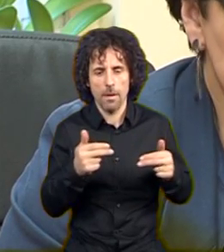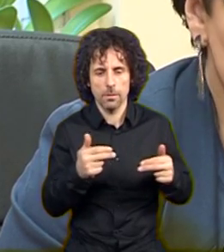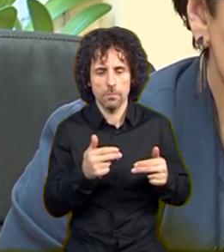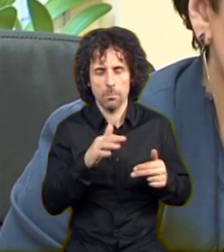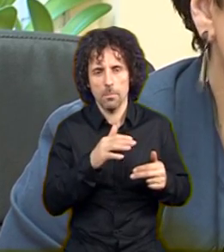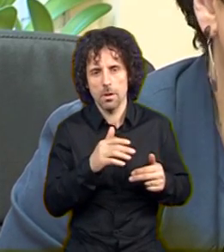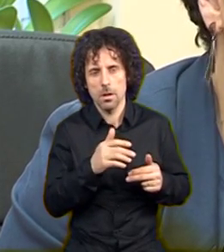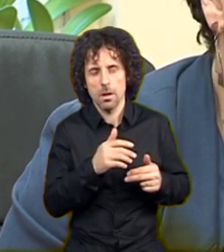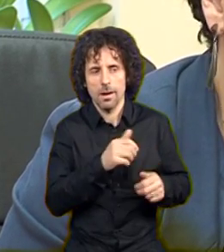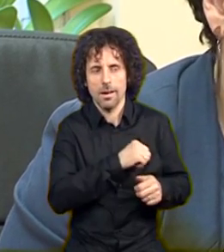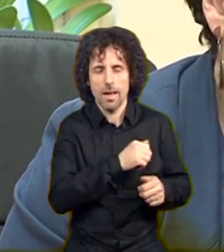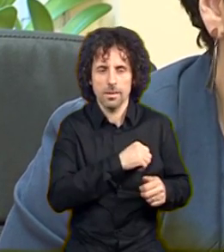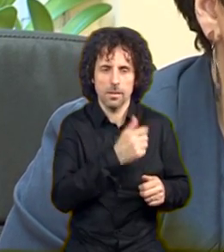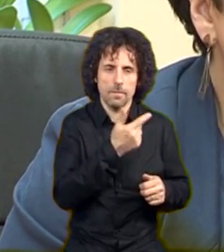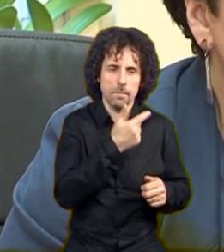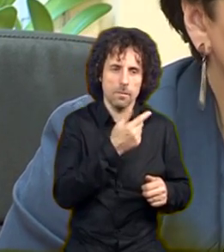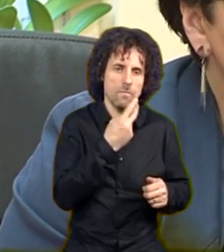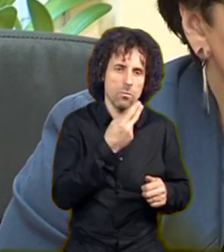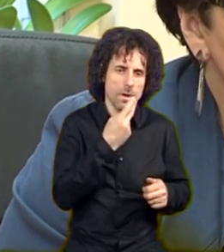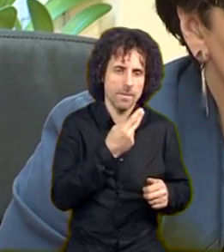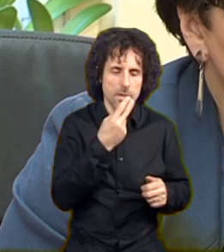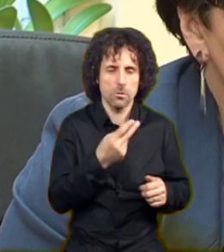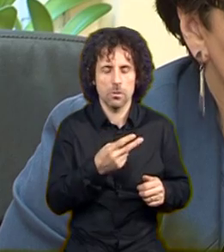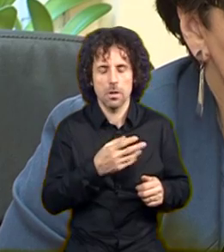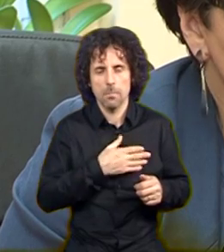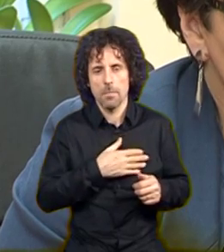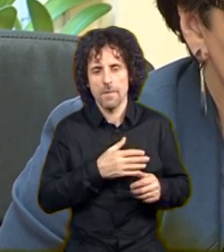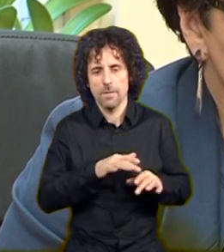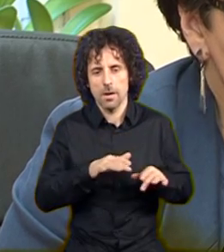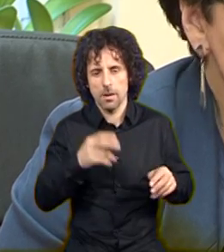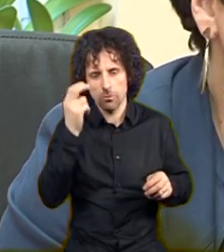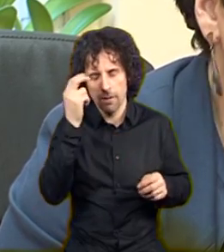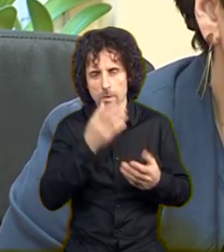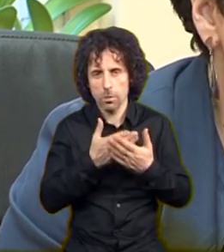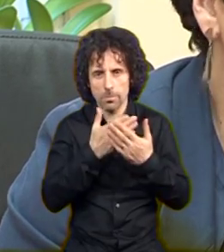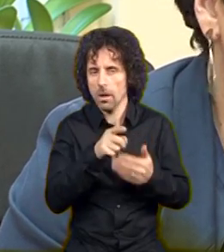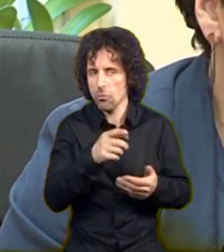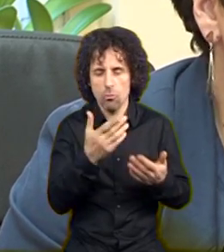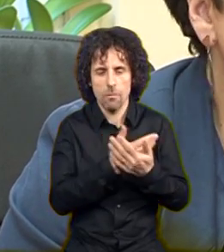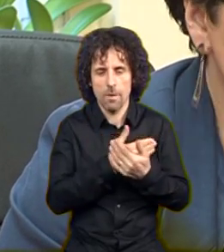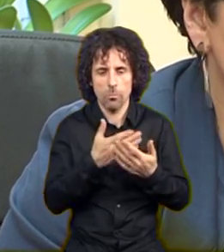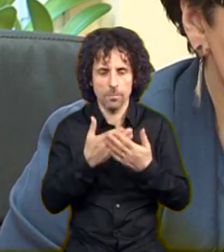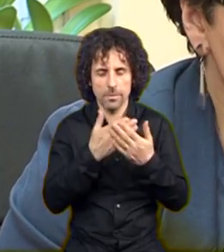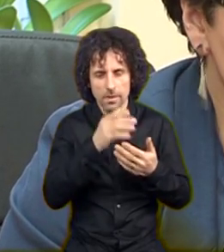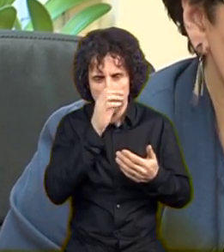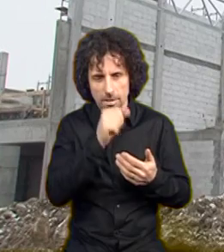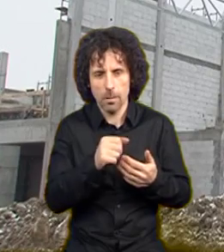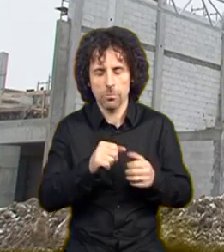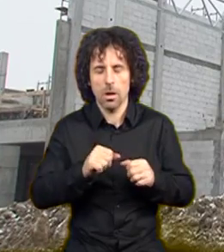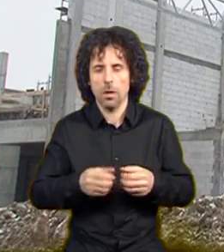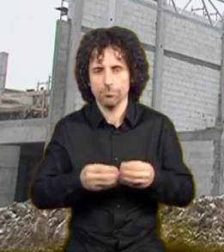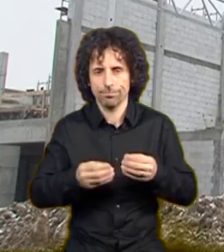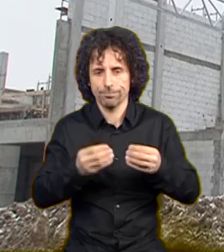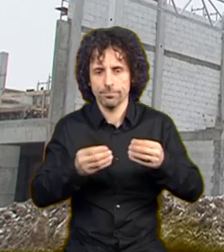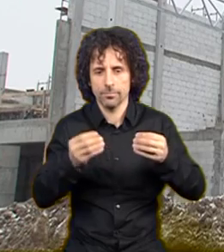również w naszych szkołach. Mamy klasy dwujęzyczne, mamy wiele ciekawych propozycji, natomiast to jest nowa propozycja. W